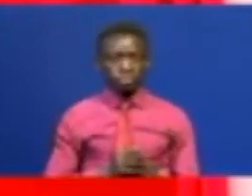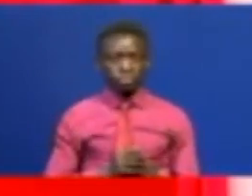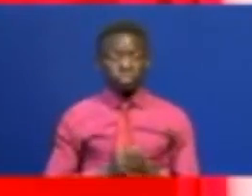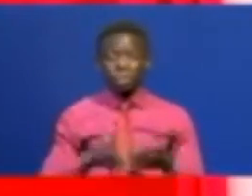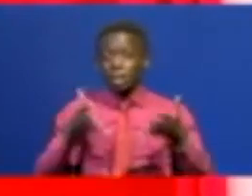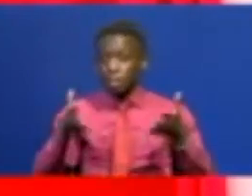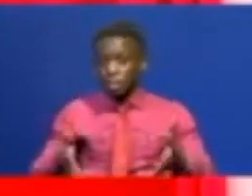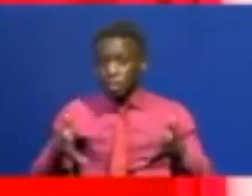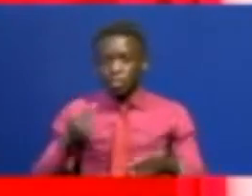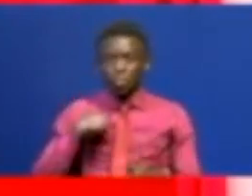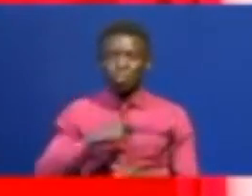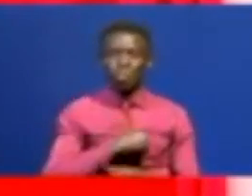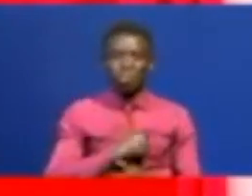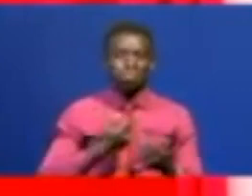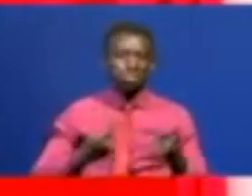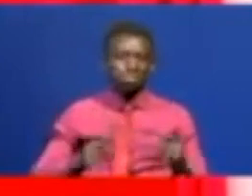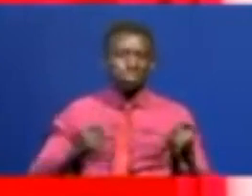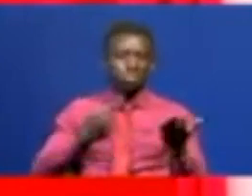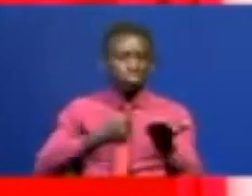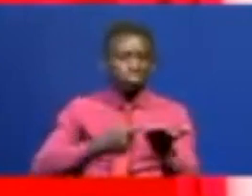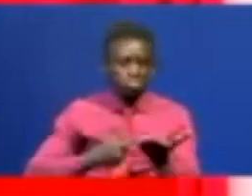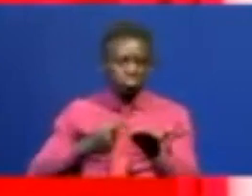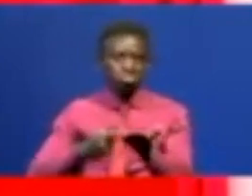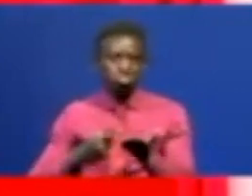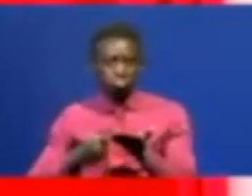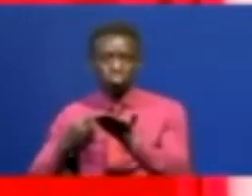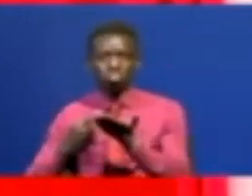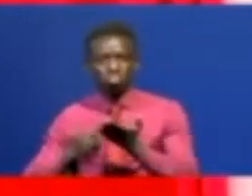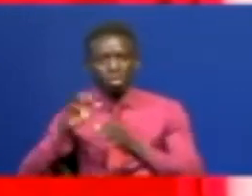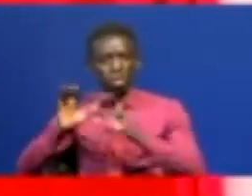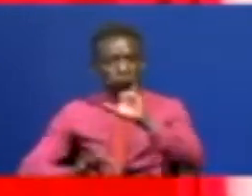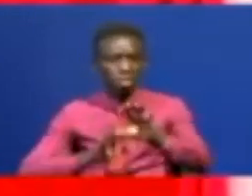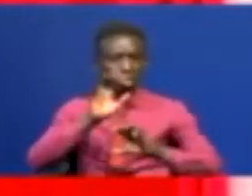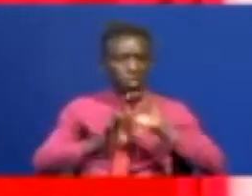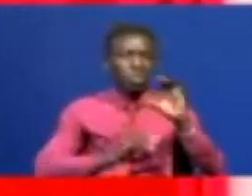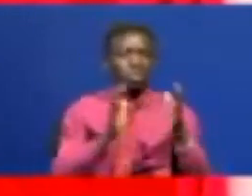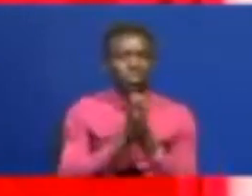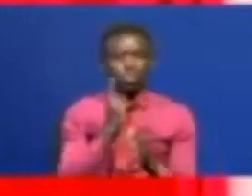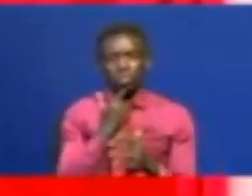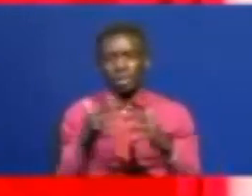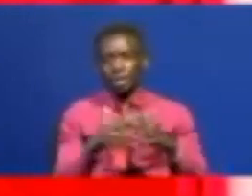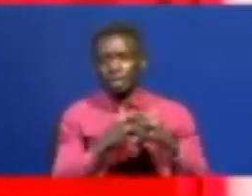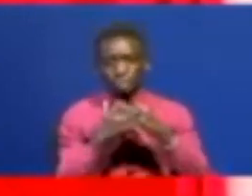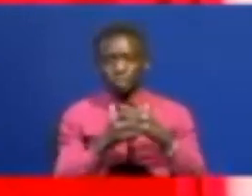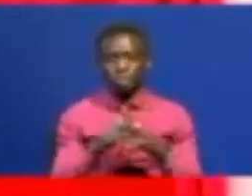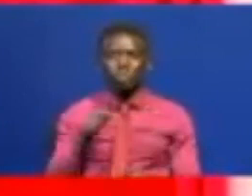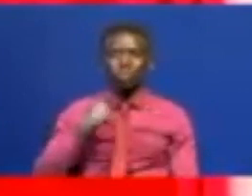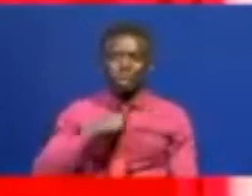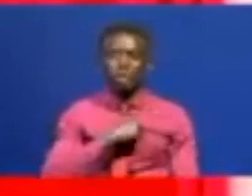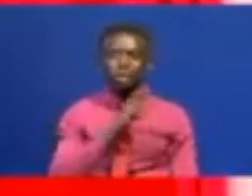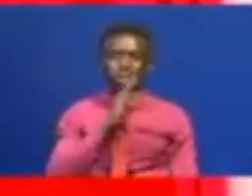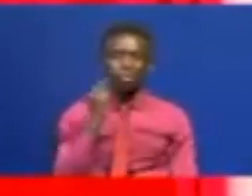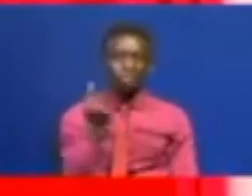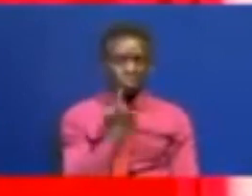Saa hizi tuna negotiate. Tuko na negotiation na Marekani. We are the only country